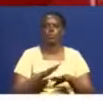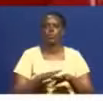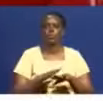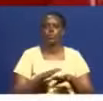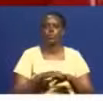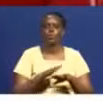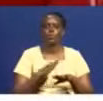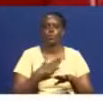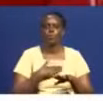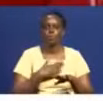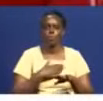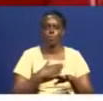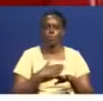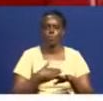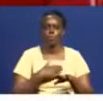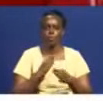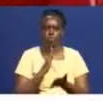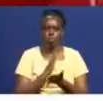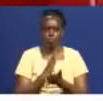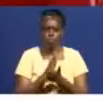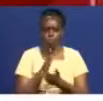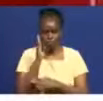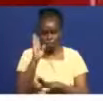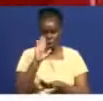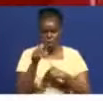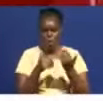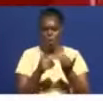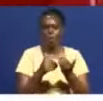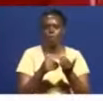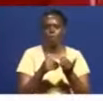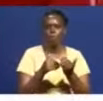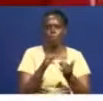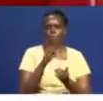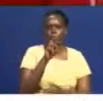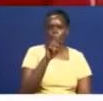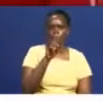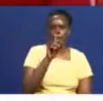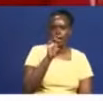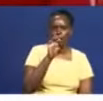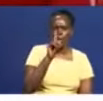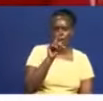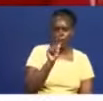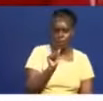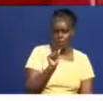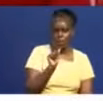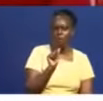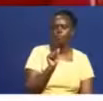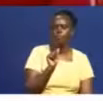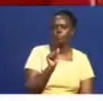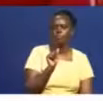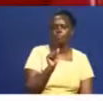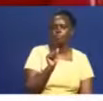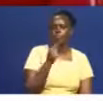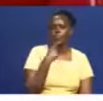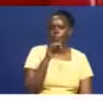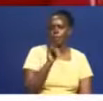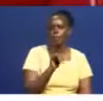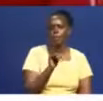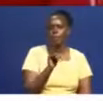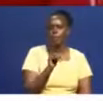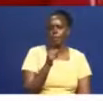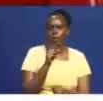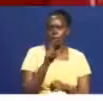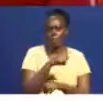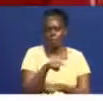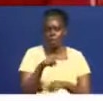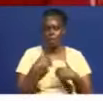Na nawapigia saluti wajumbe wetu wakianzwa na Rueda ambaye amekejeliwa na kukashifiwa ya kwamba